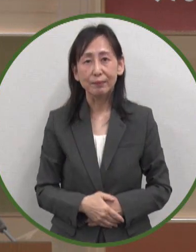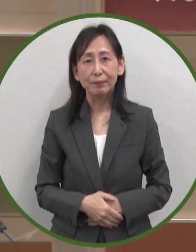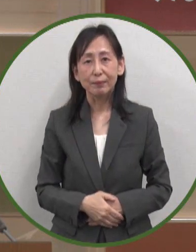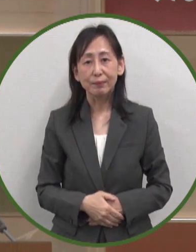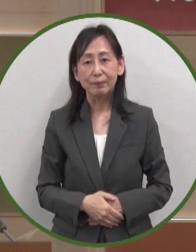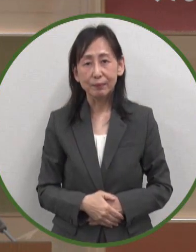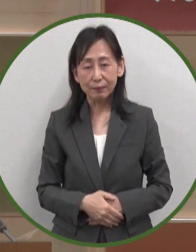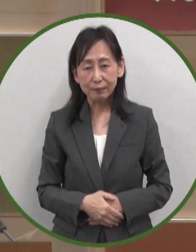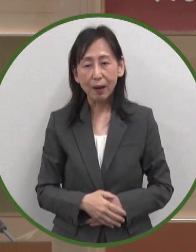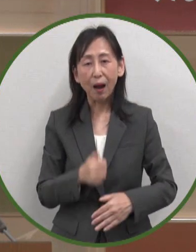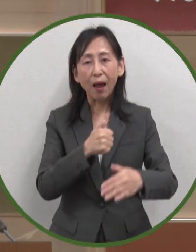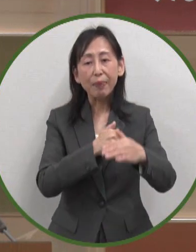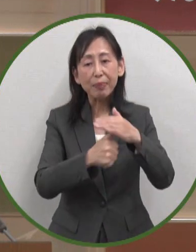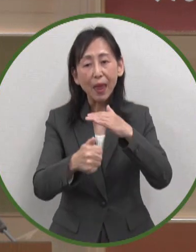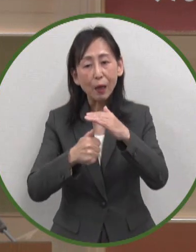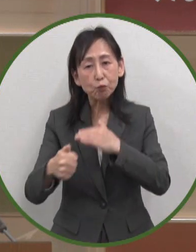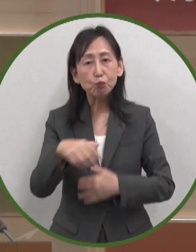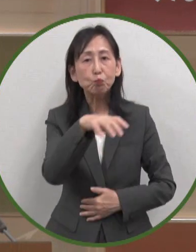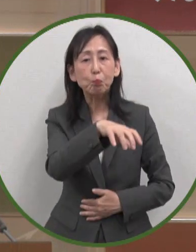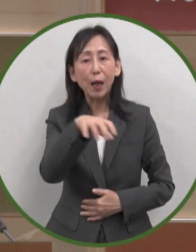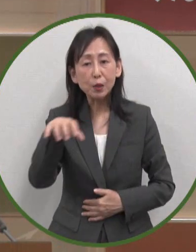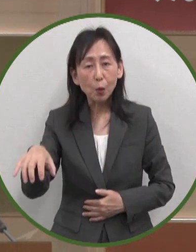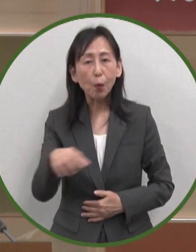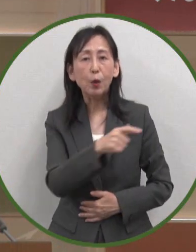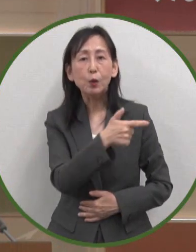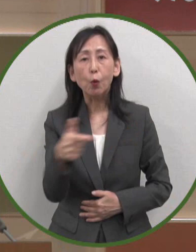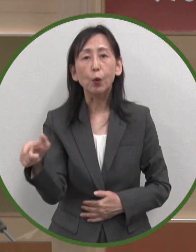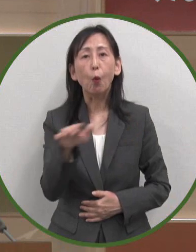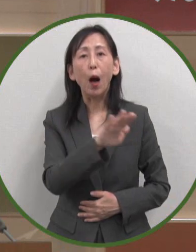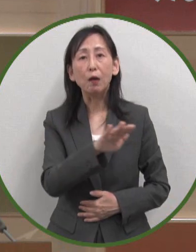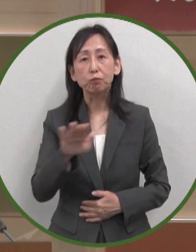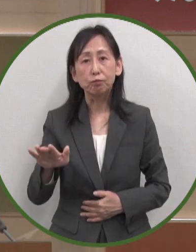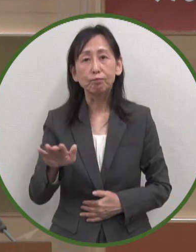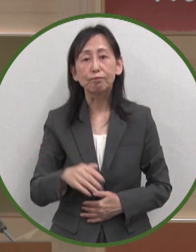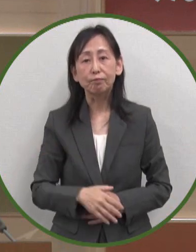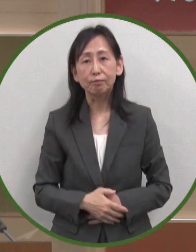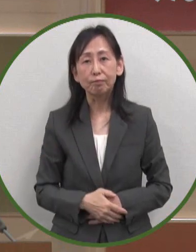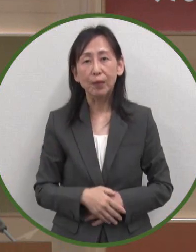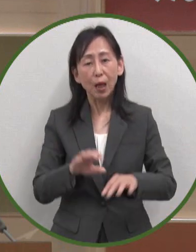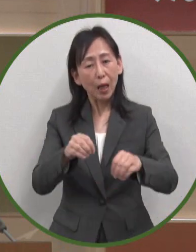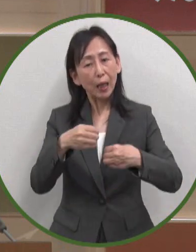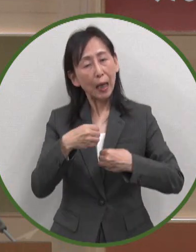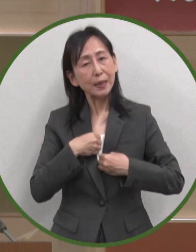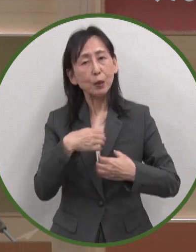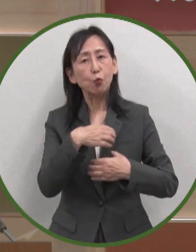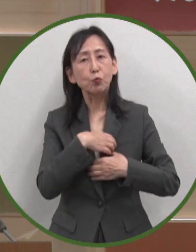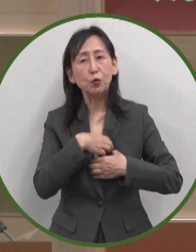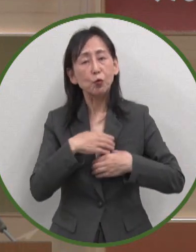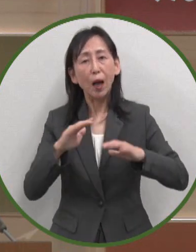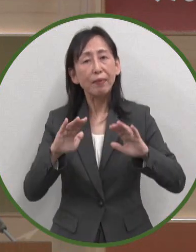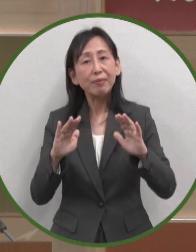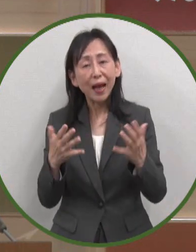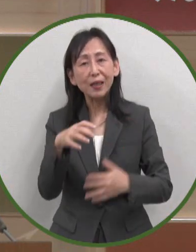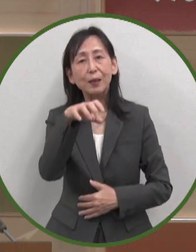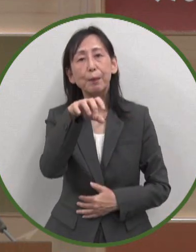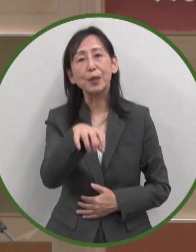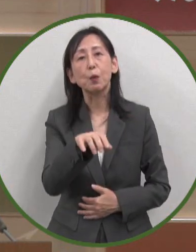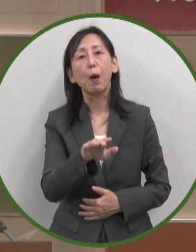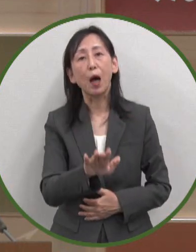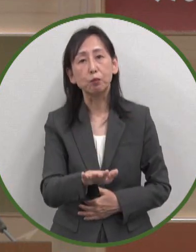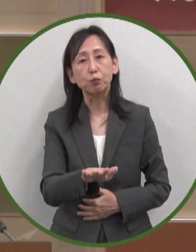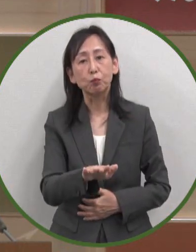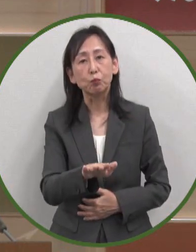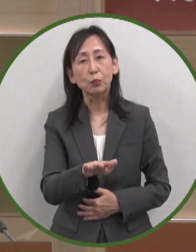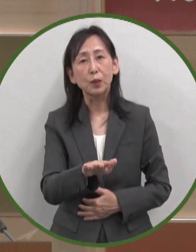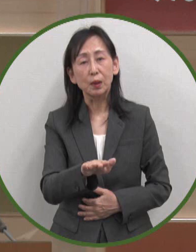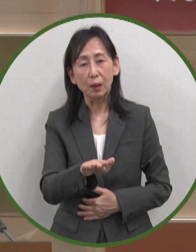まあ、出かける先もですね、まあ、いろんなところがあって、まあ、感染のあんまりこの恐れがないようなところもたくさんありますから、そういった